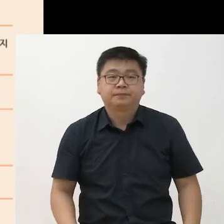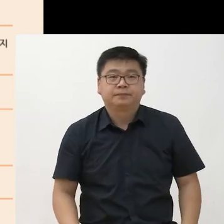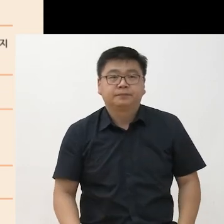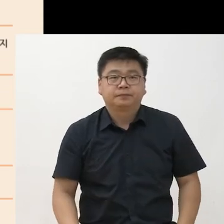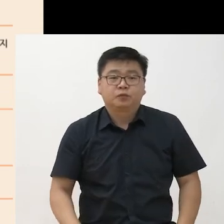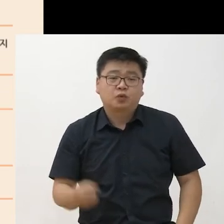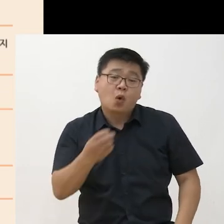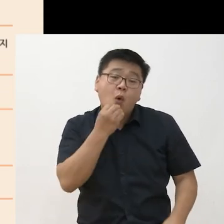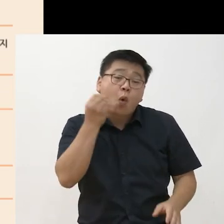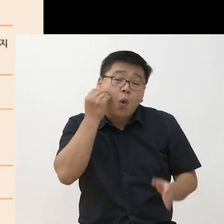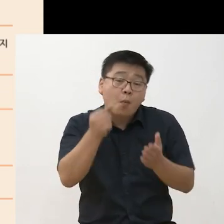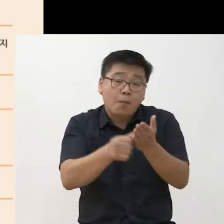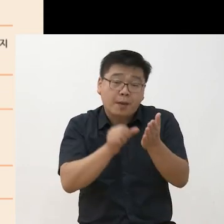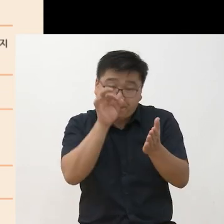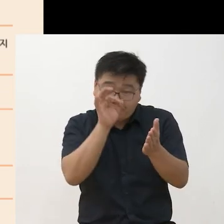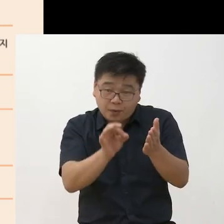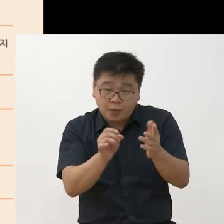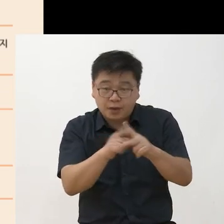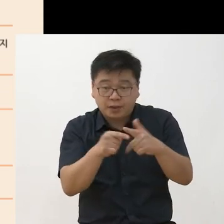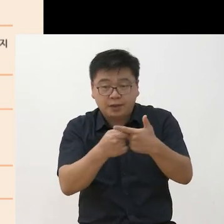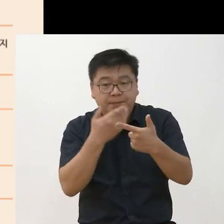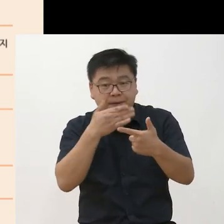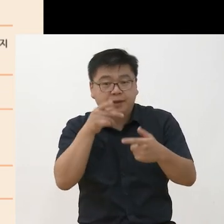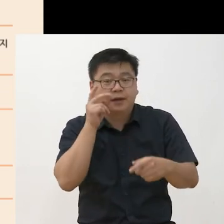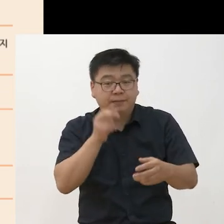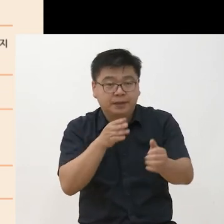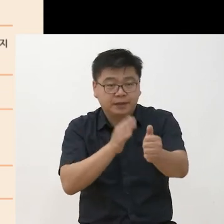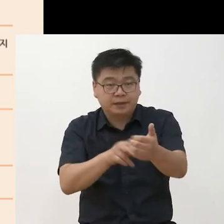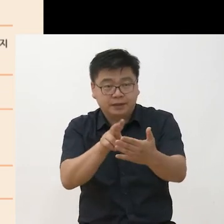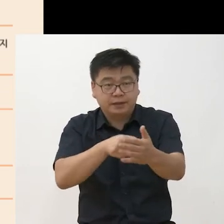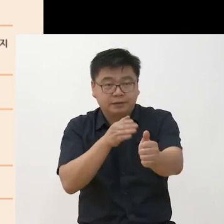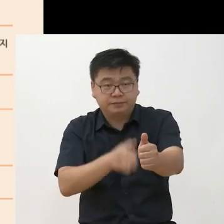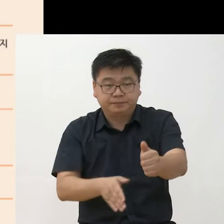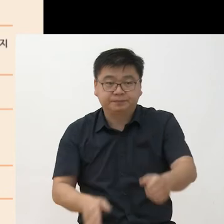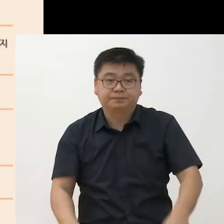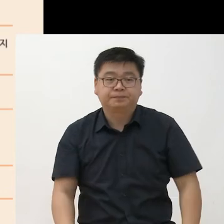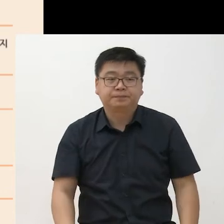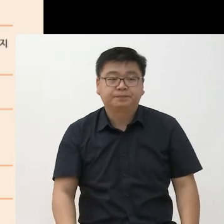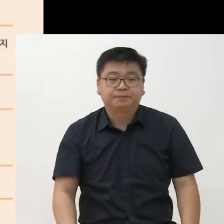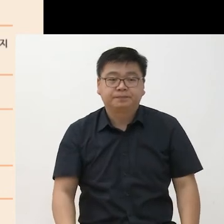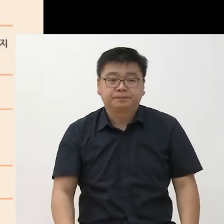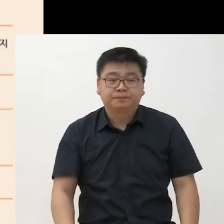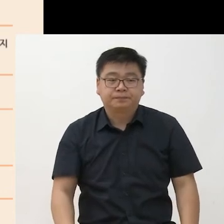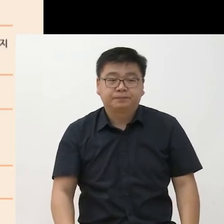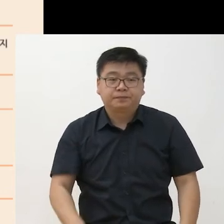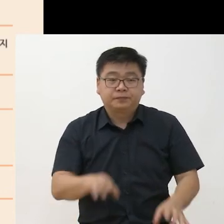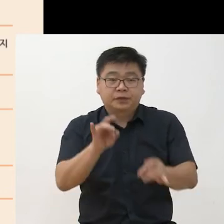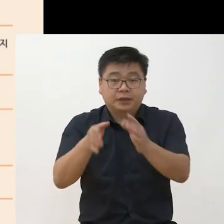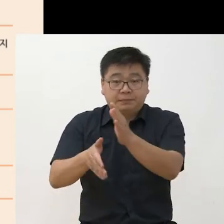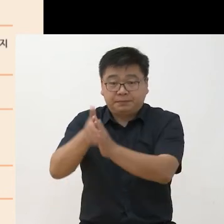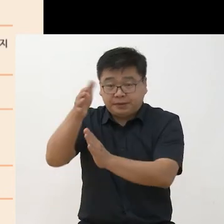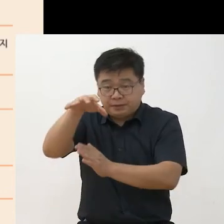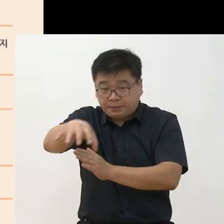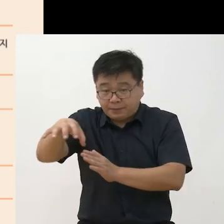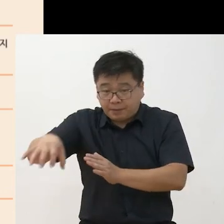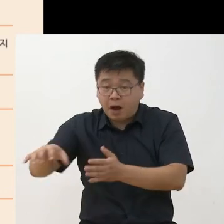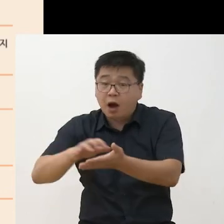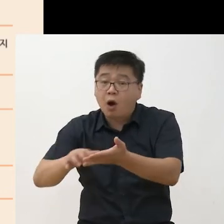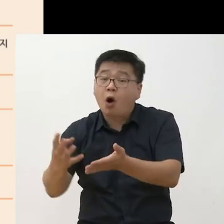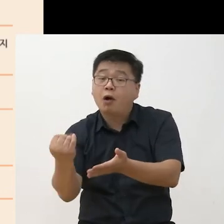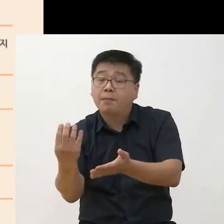또는 홈페이지에 올라와 있는 안내문을 참조해 주시기 바랍니다. 각 시설별